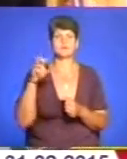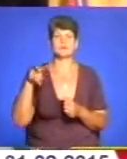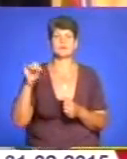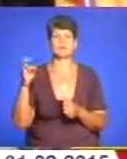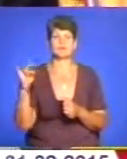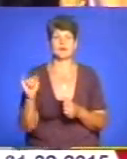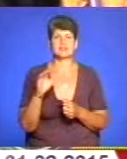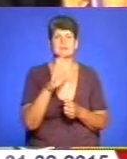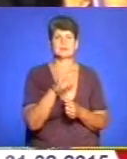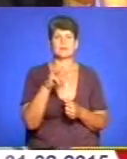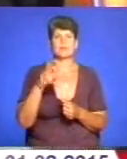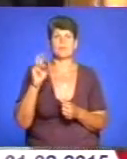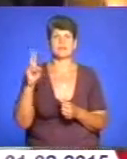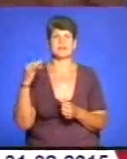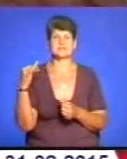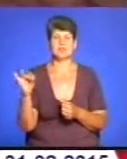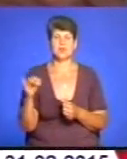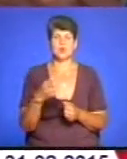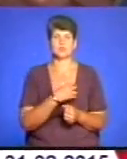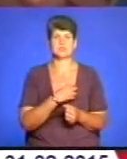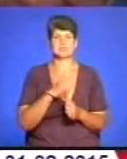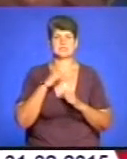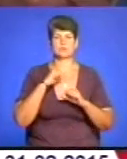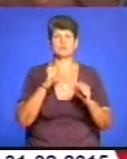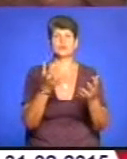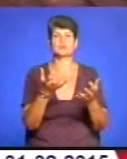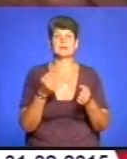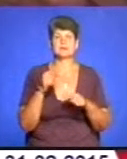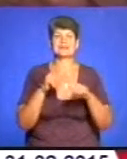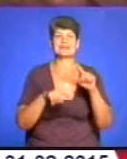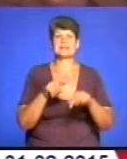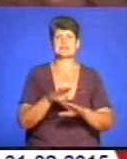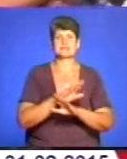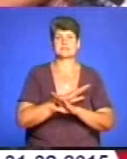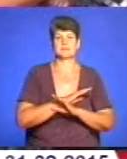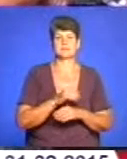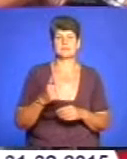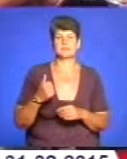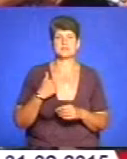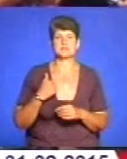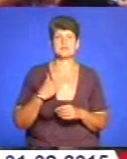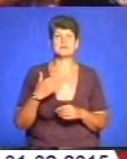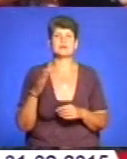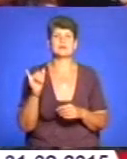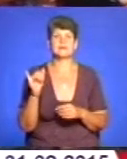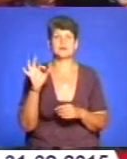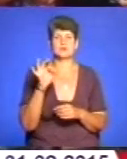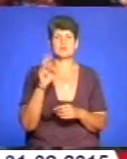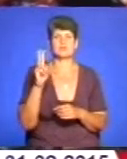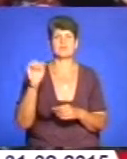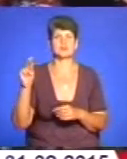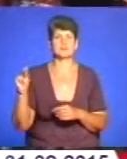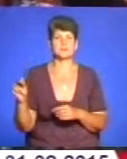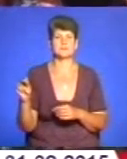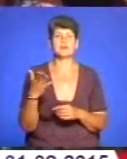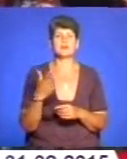Василь Мокрицький. Ордени за мужність третього ступеня отримали рідні загиблих бійців Олега Гулька та Ореста Квача.